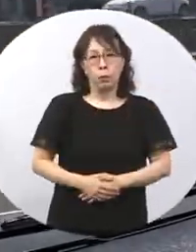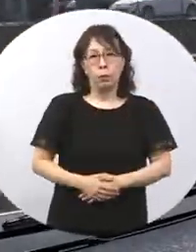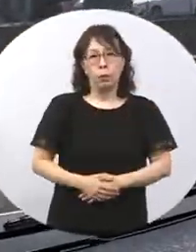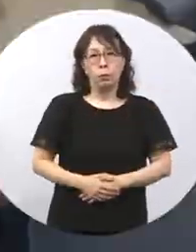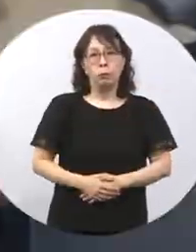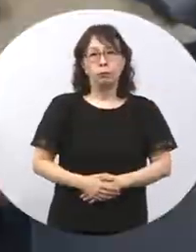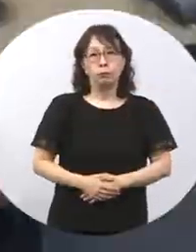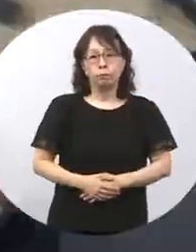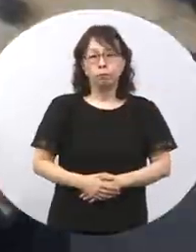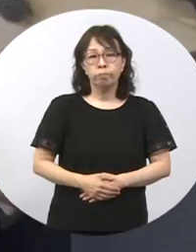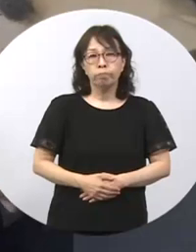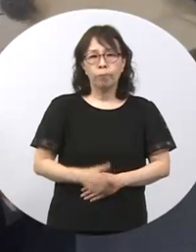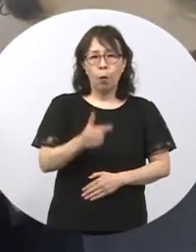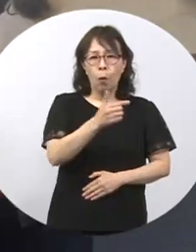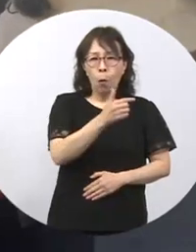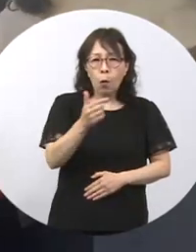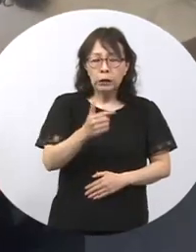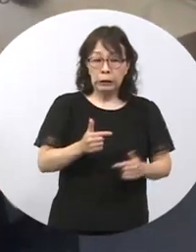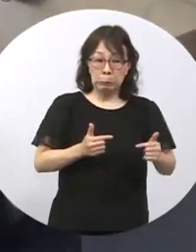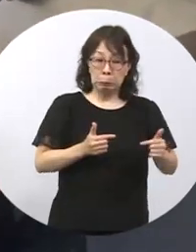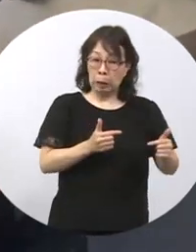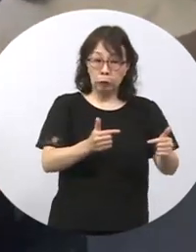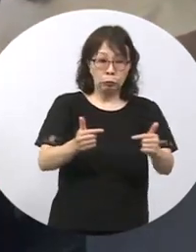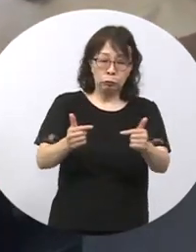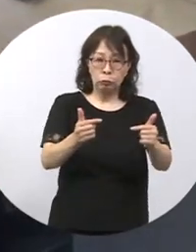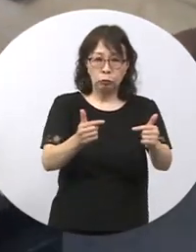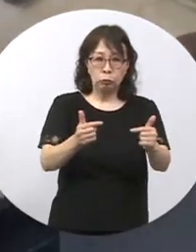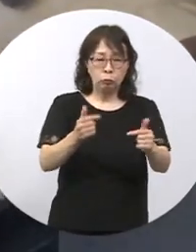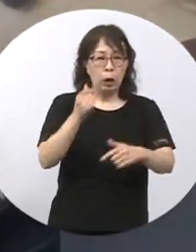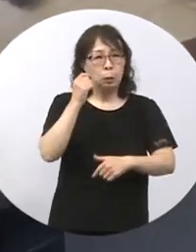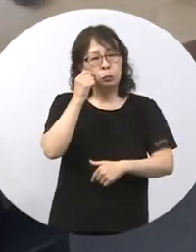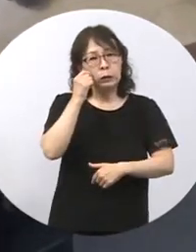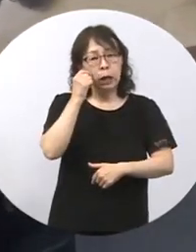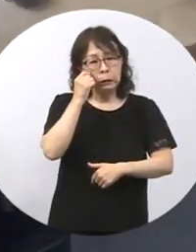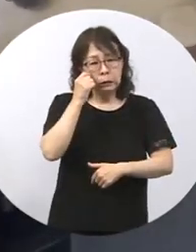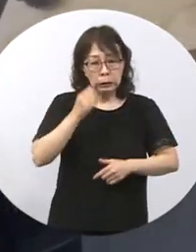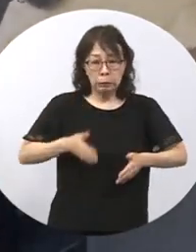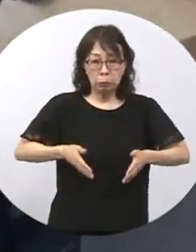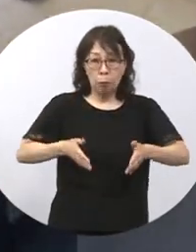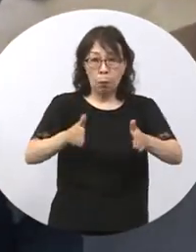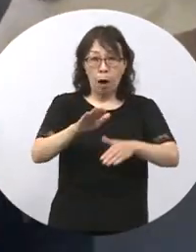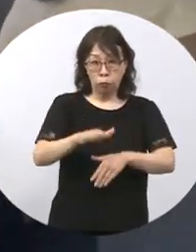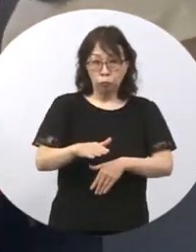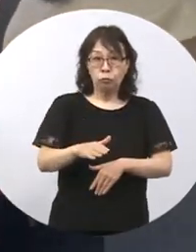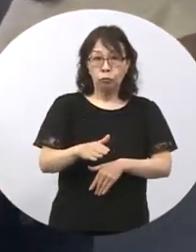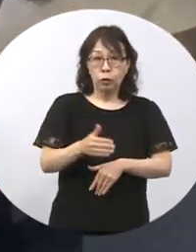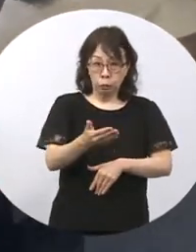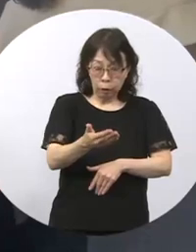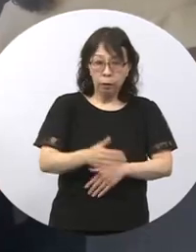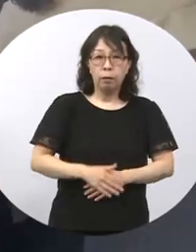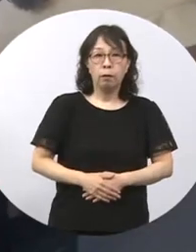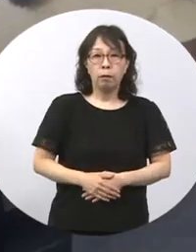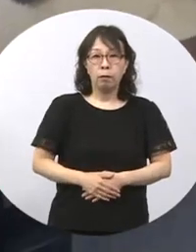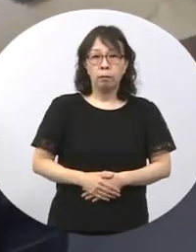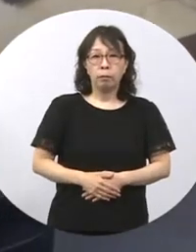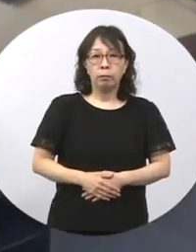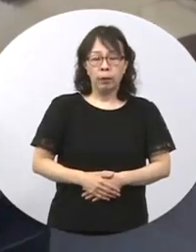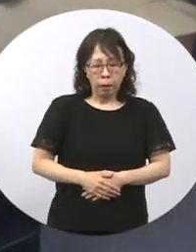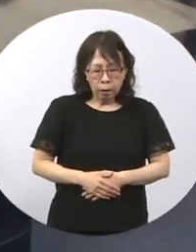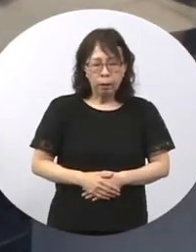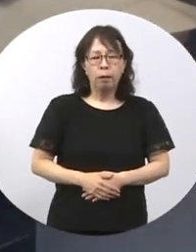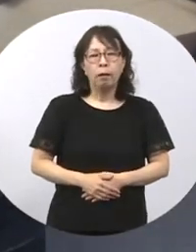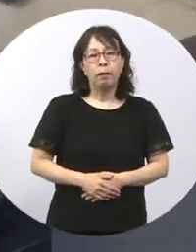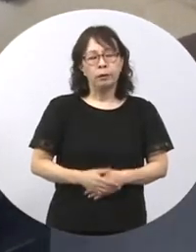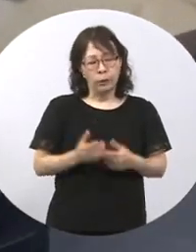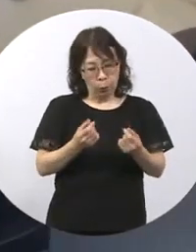か。実際にこうバスではなかなか通れないようなところも通るイメージなんですかね。 そう